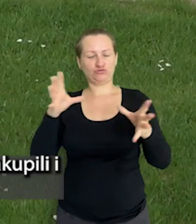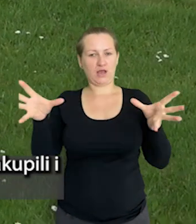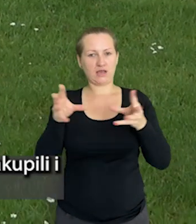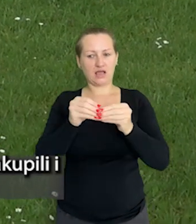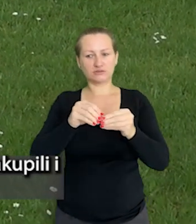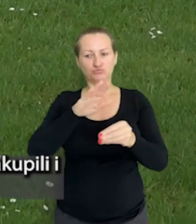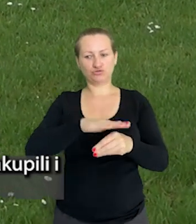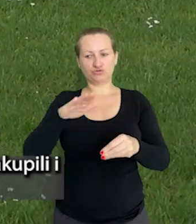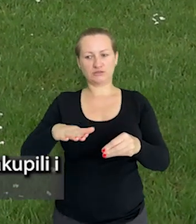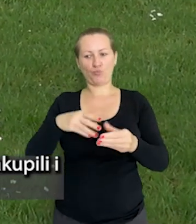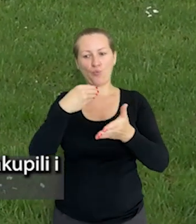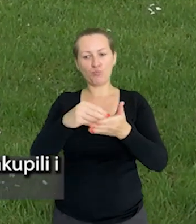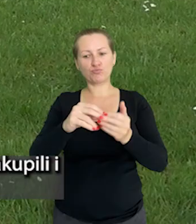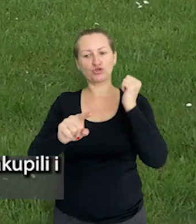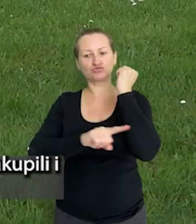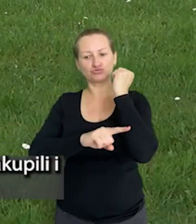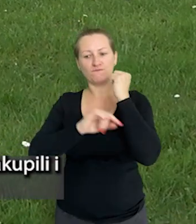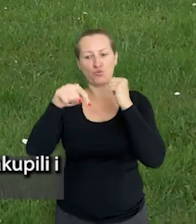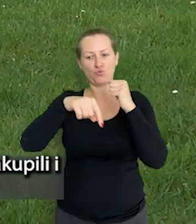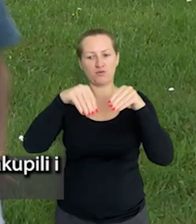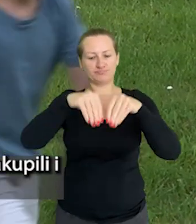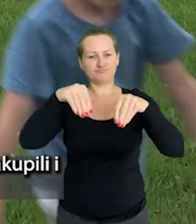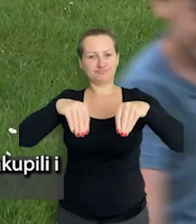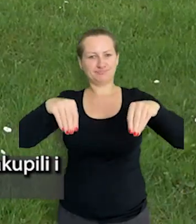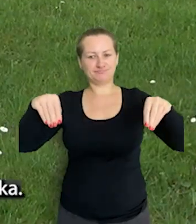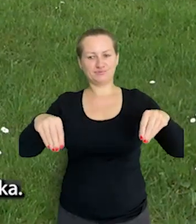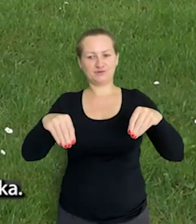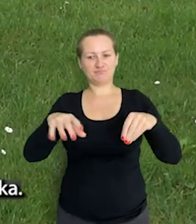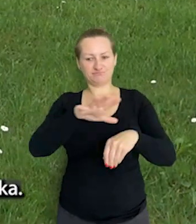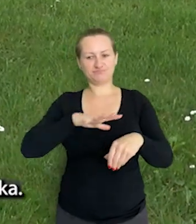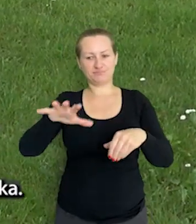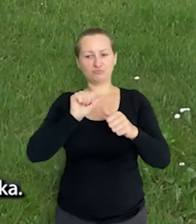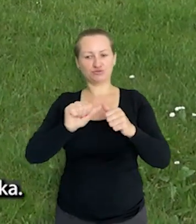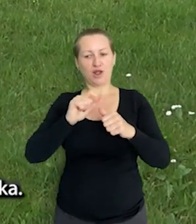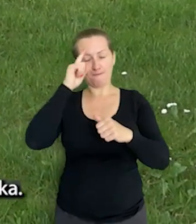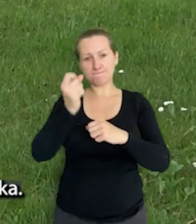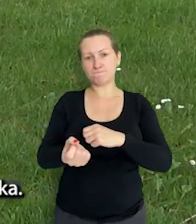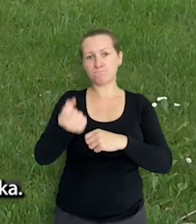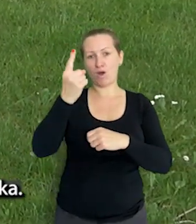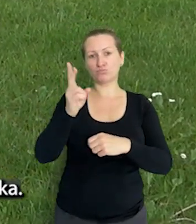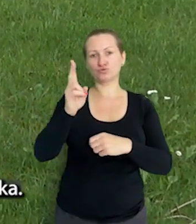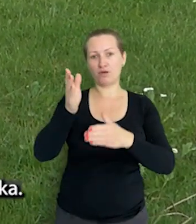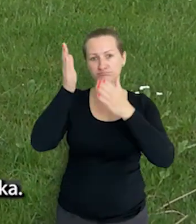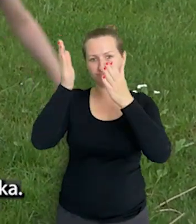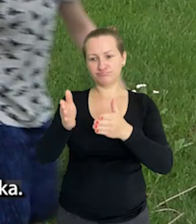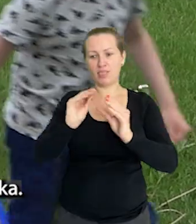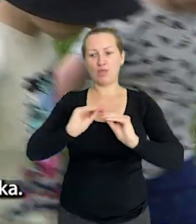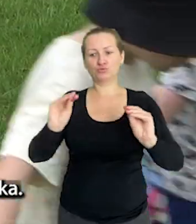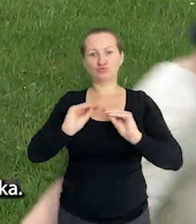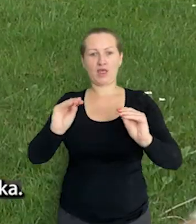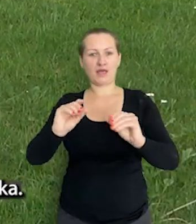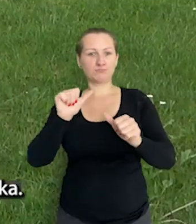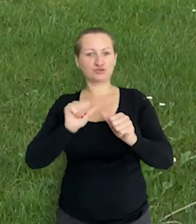którzy wspólnie z dziećmi zakupili i zasadzili tuje w ogrodzie przedszkolnym. Pomysłodawczynią tej akcji była nauczycielka przedszkola